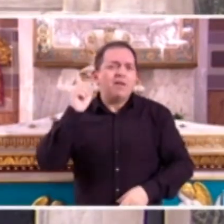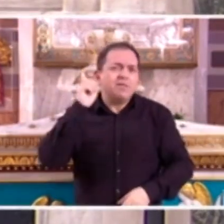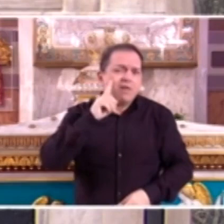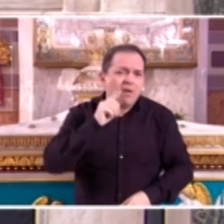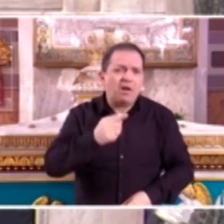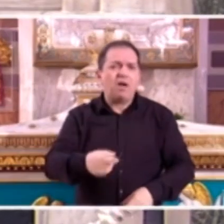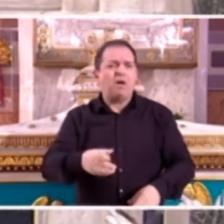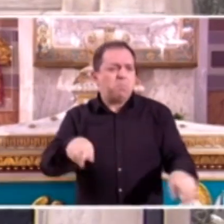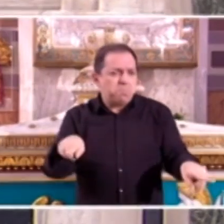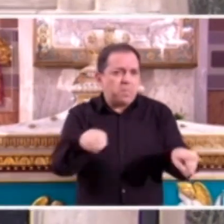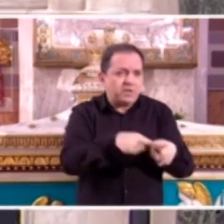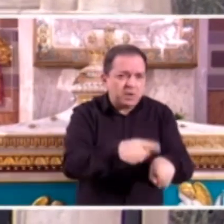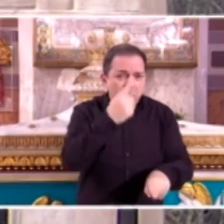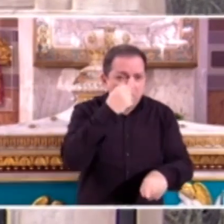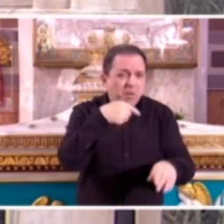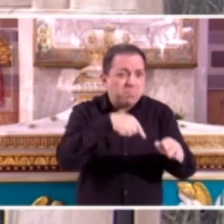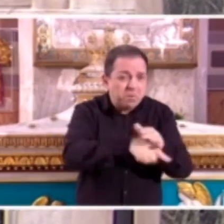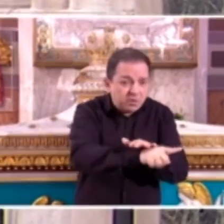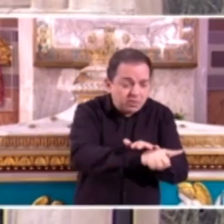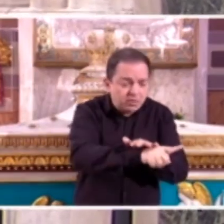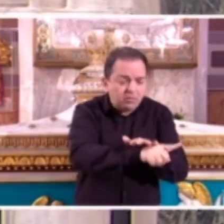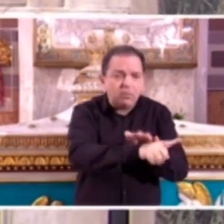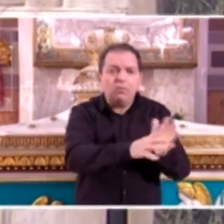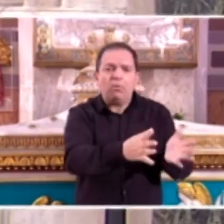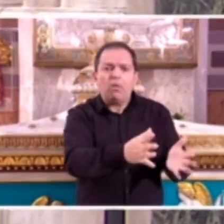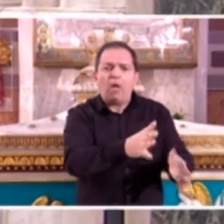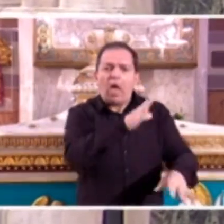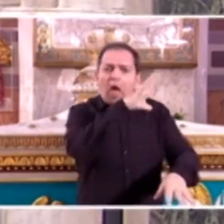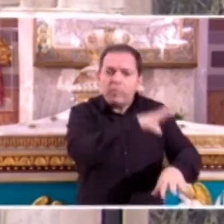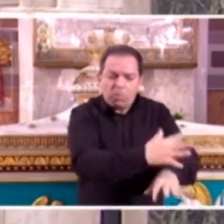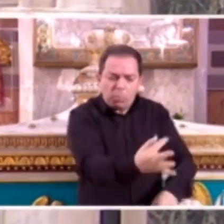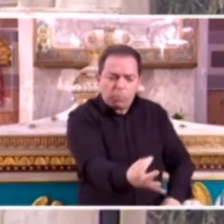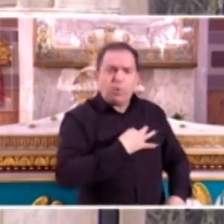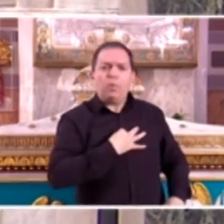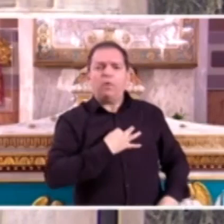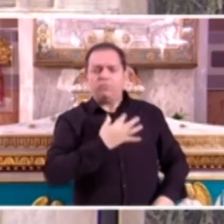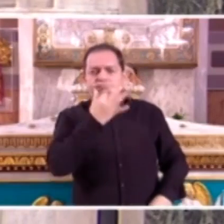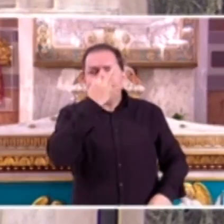Ο δε πορνεύων εις το ίδιον σώμα